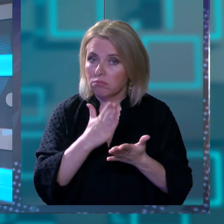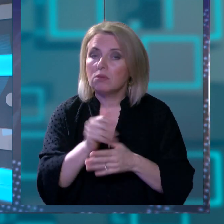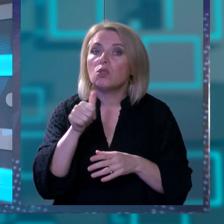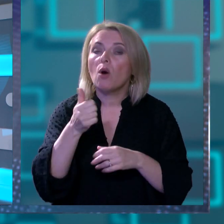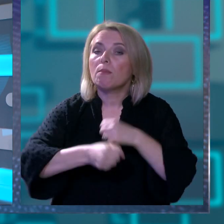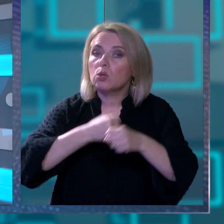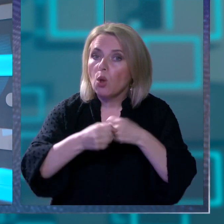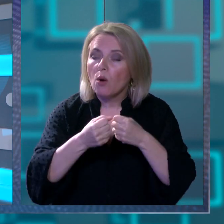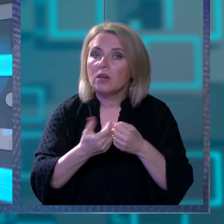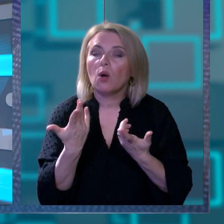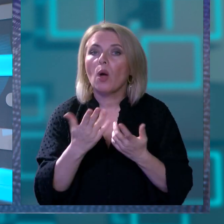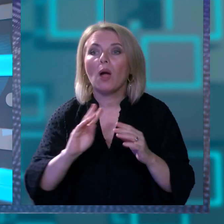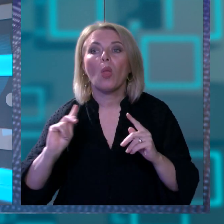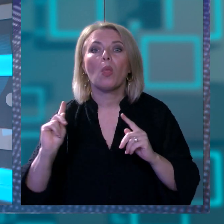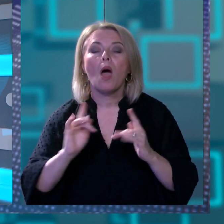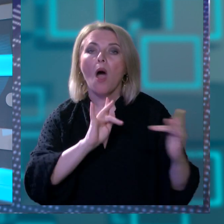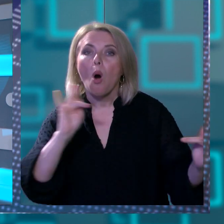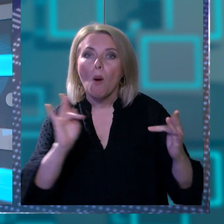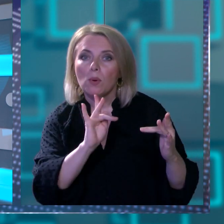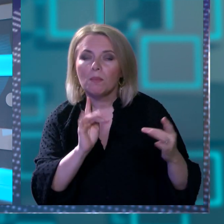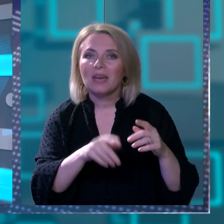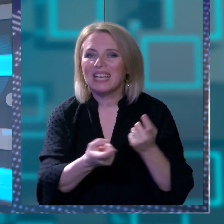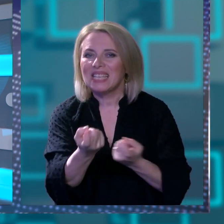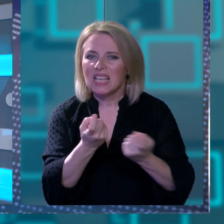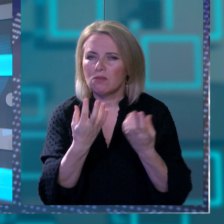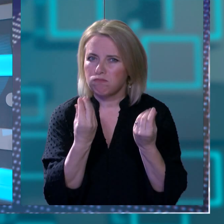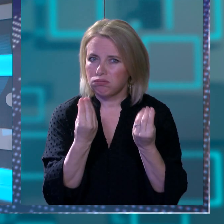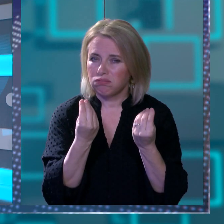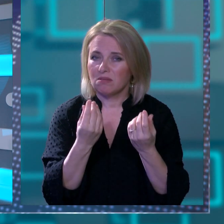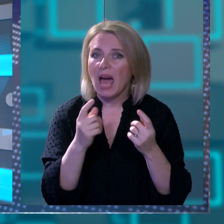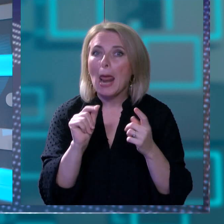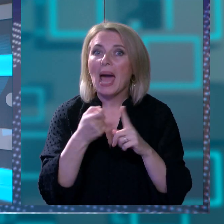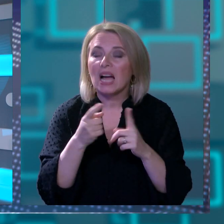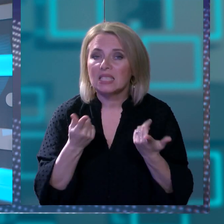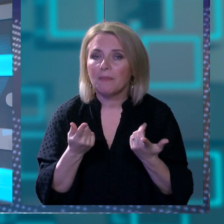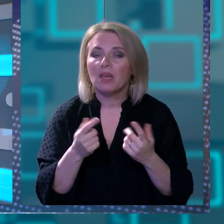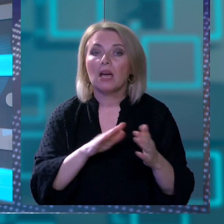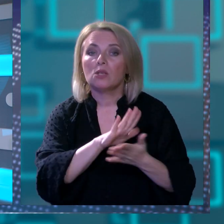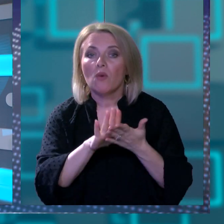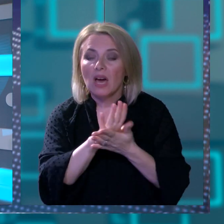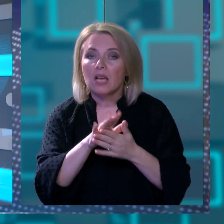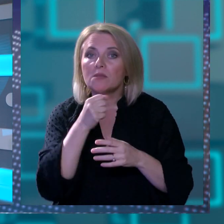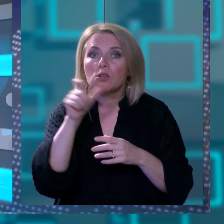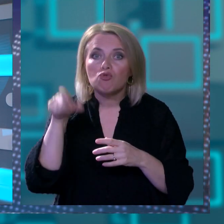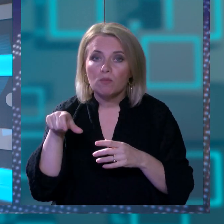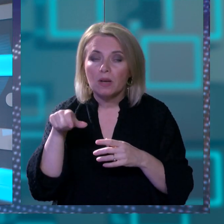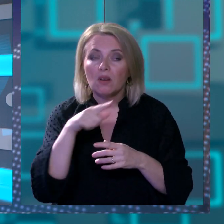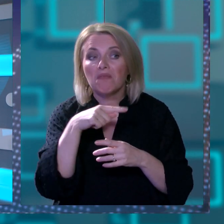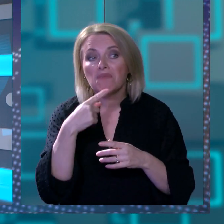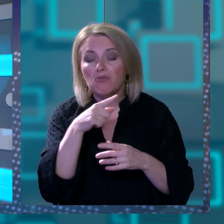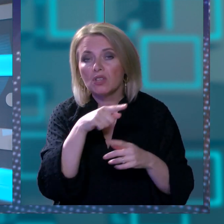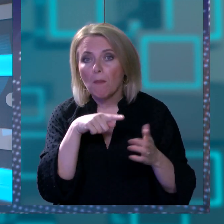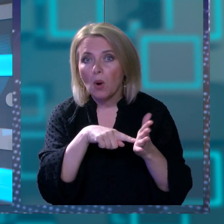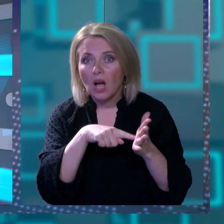novi poslovnik koji je kod oporbe izazvao burne reakcije. Razgovarali smo sa županom Nikolom Dobroslavićem koji kaže kako se pokazalo da